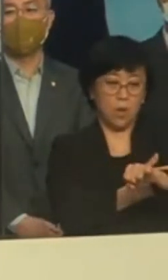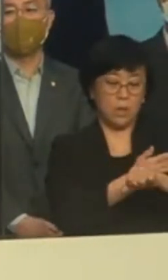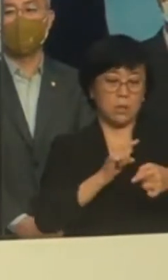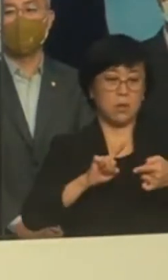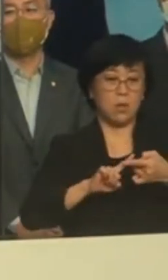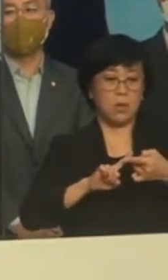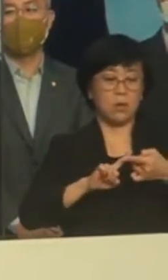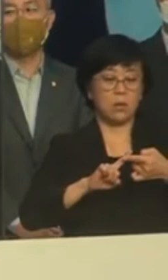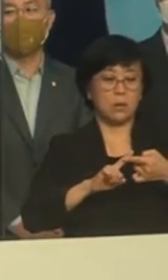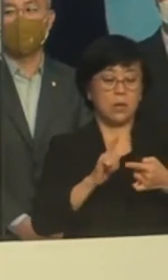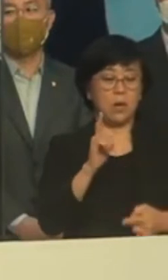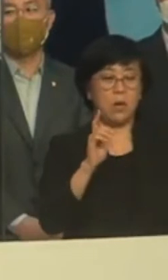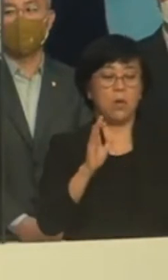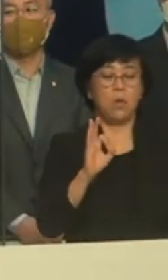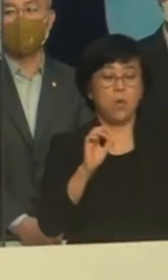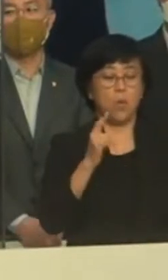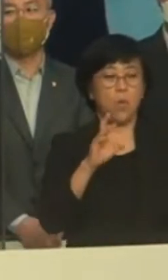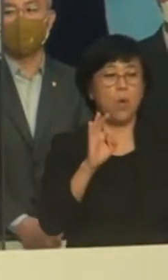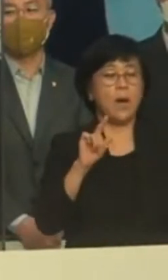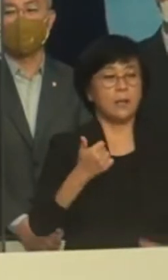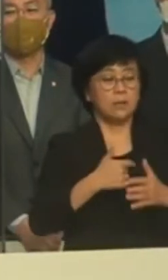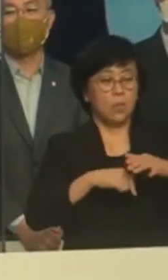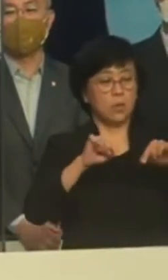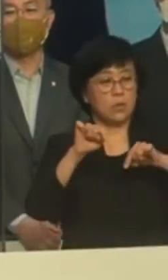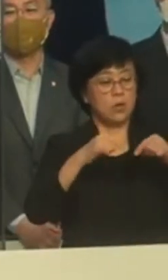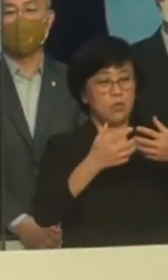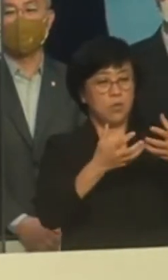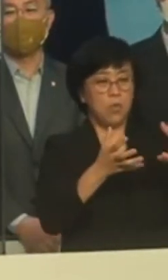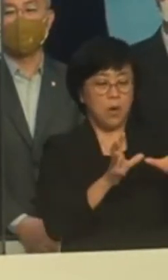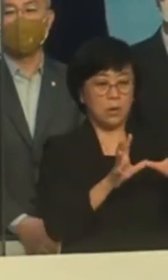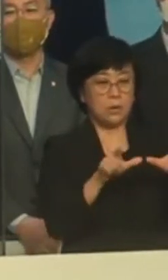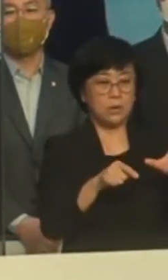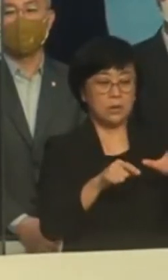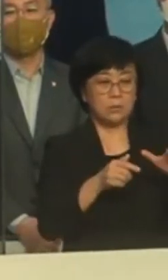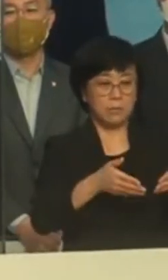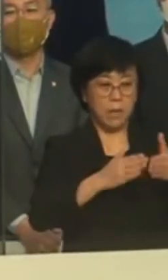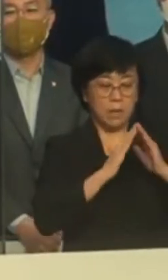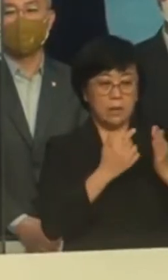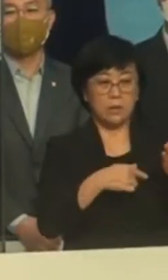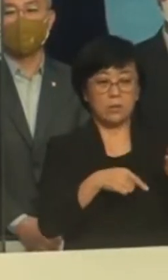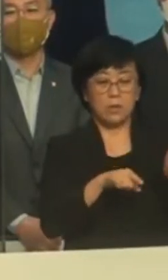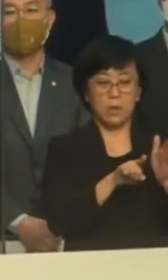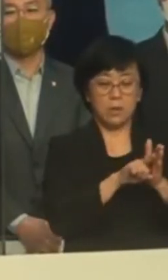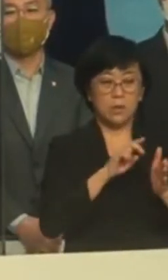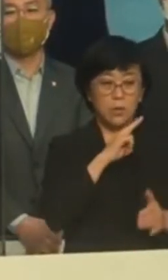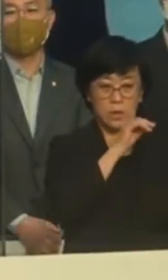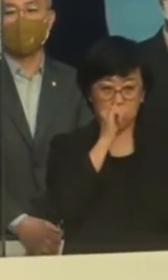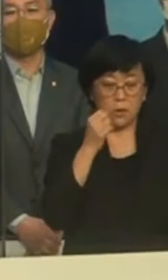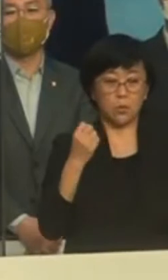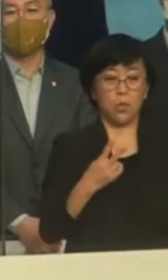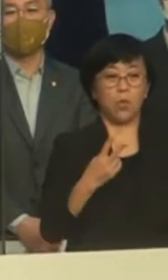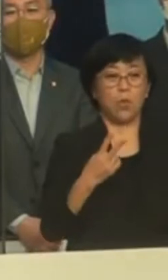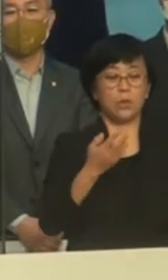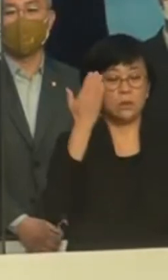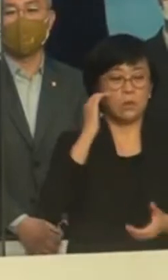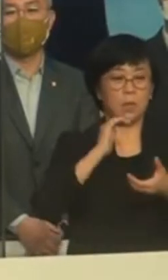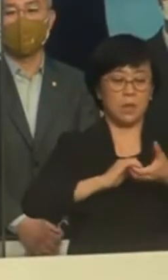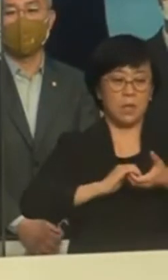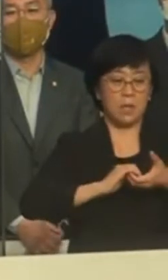공안정국을 조성을 하려고 했다라는 의혹, 그리고 실질적으로